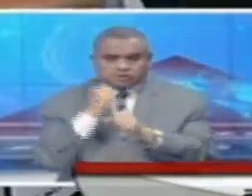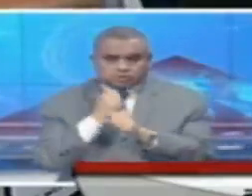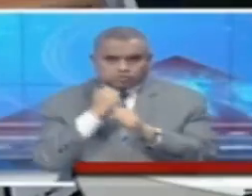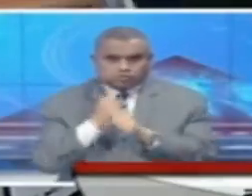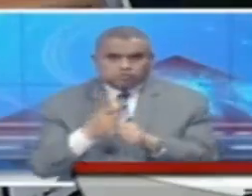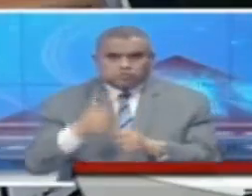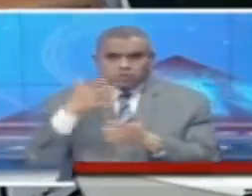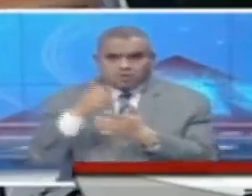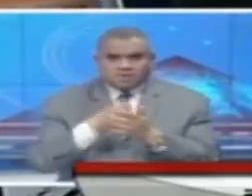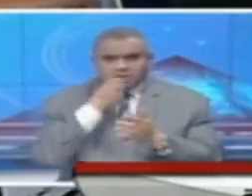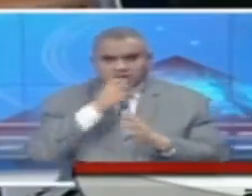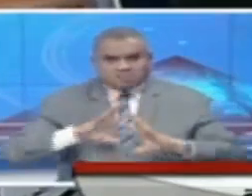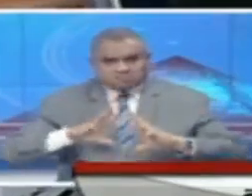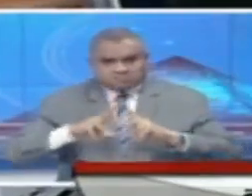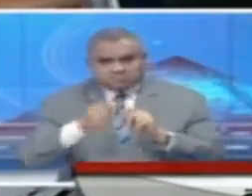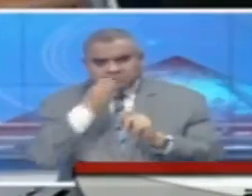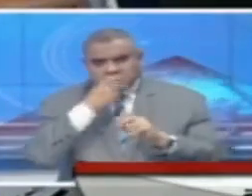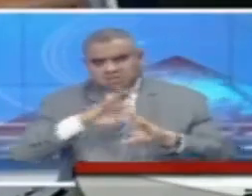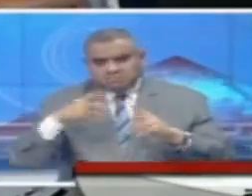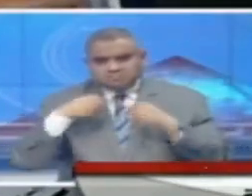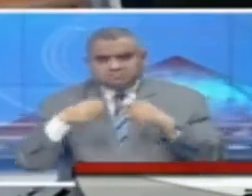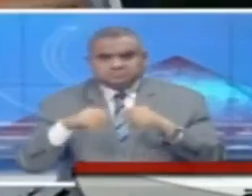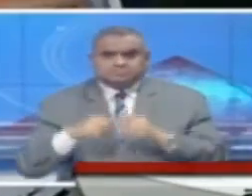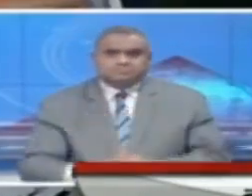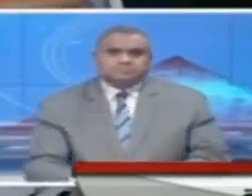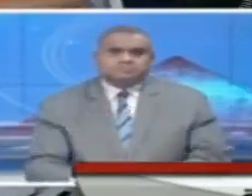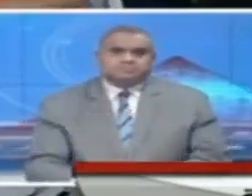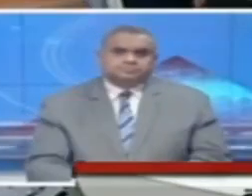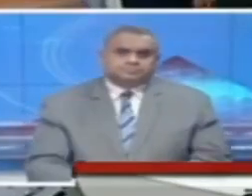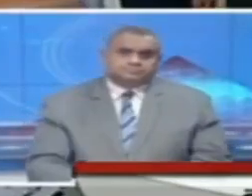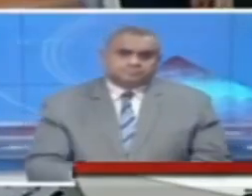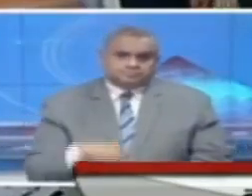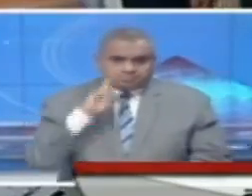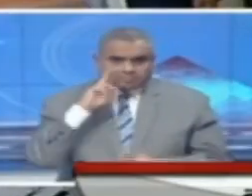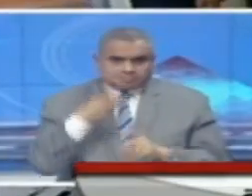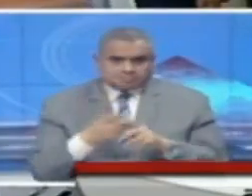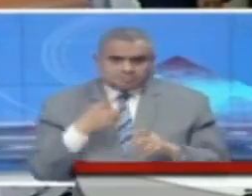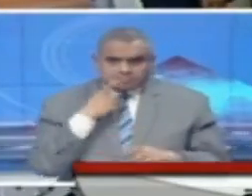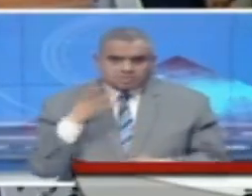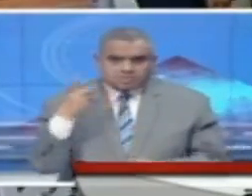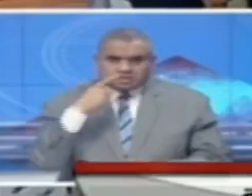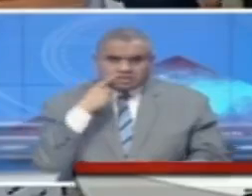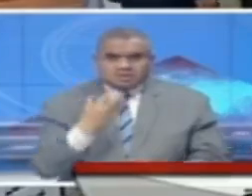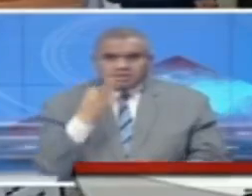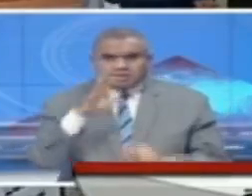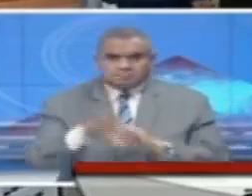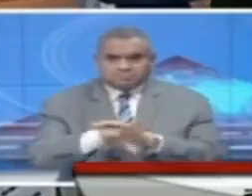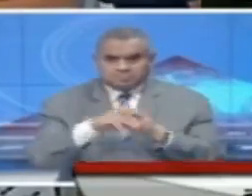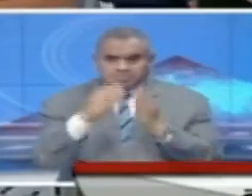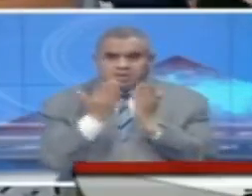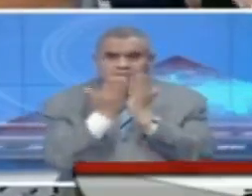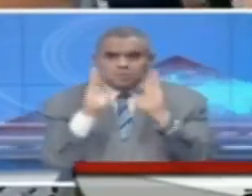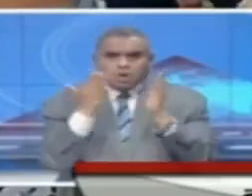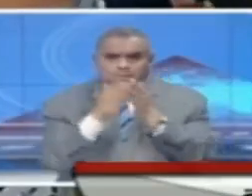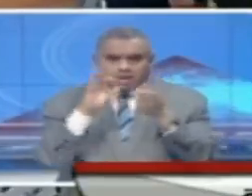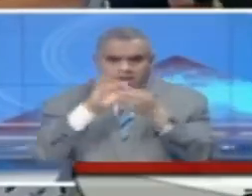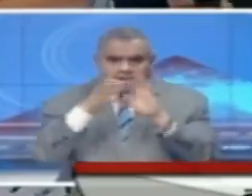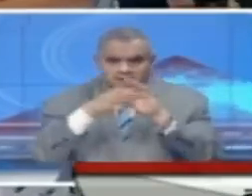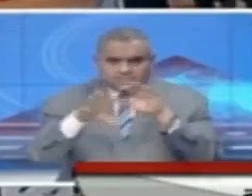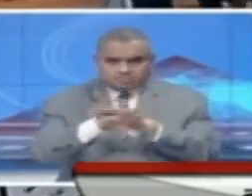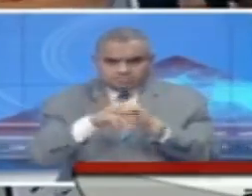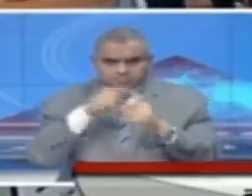وفرص تحسين المنتج المحلي. سيادتك احنا صممنا 3 نماذج لمجمعات صناعية هيتم انشائها